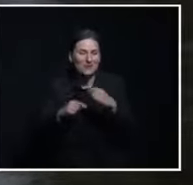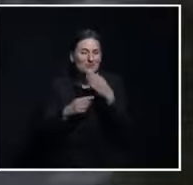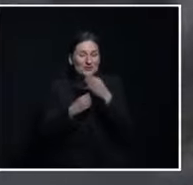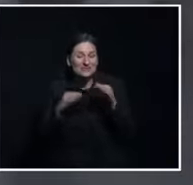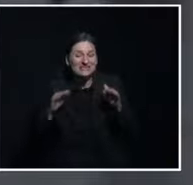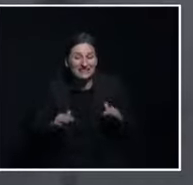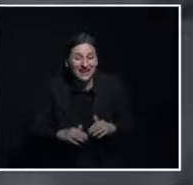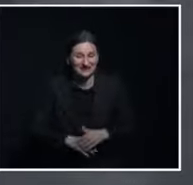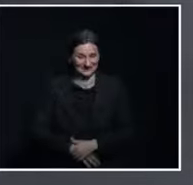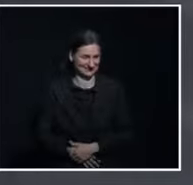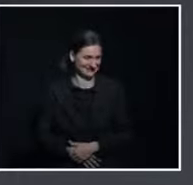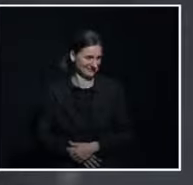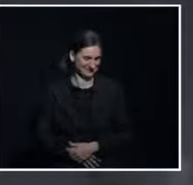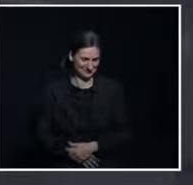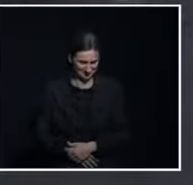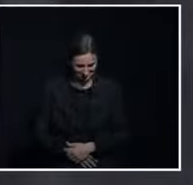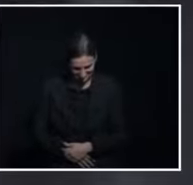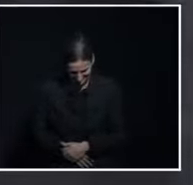seid.